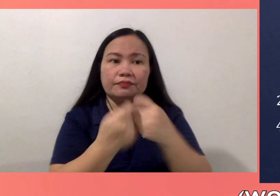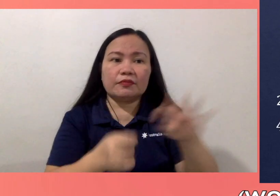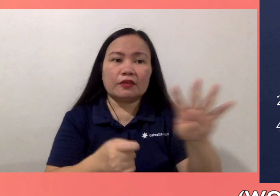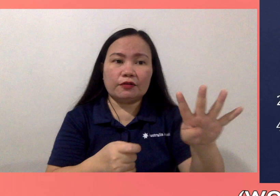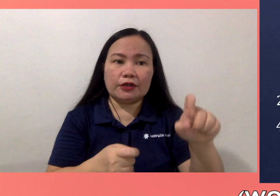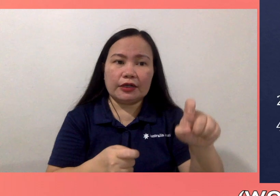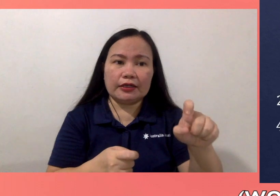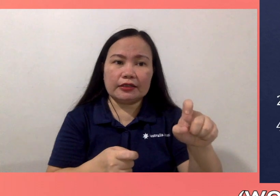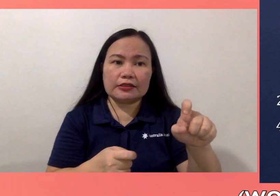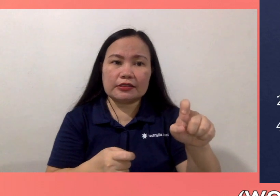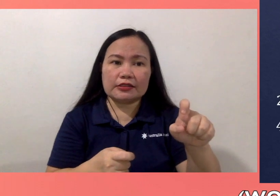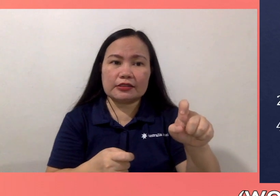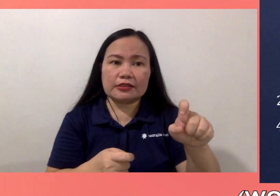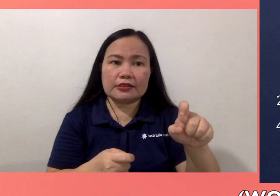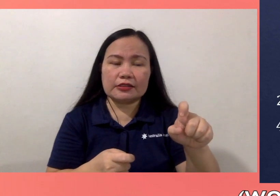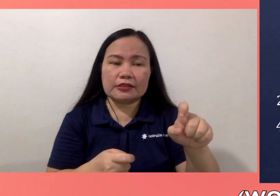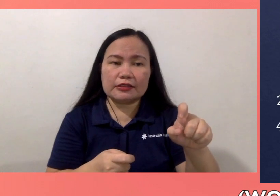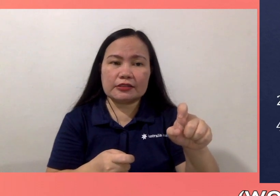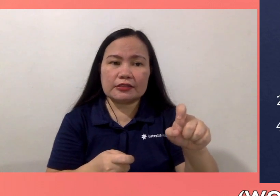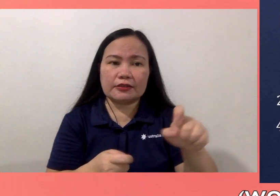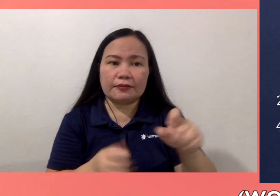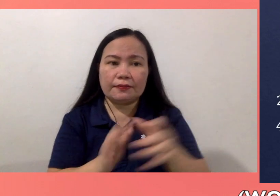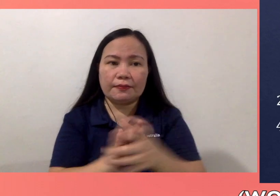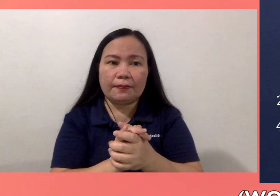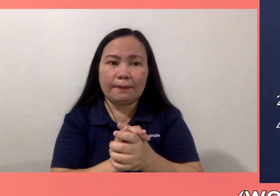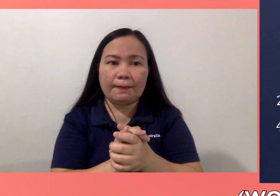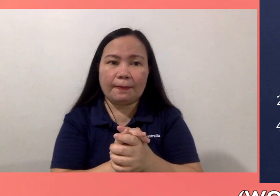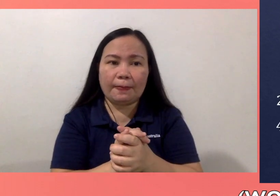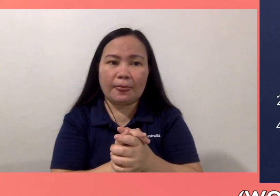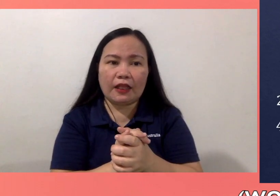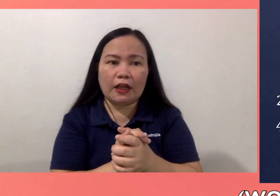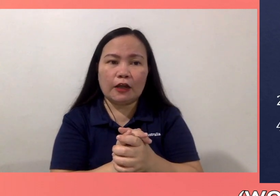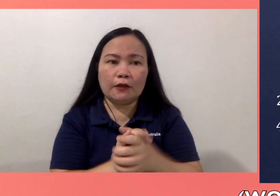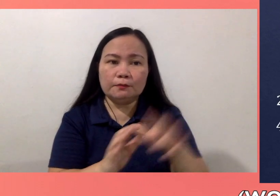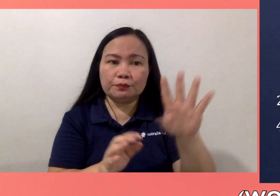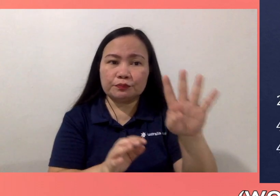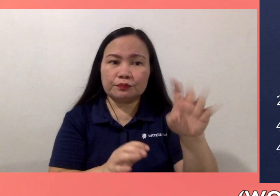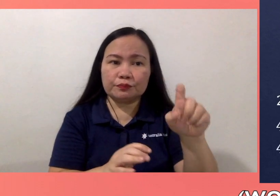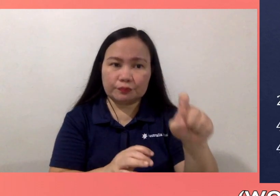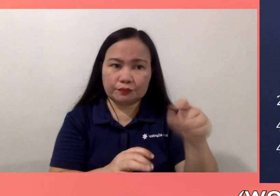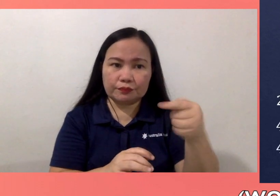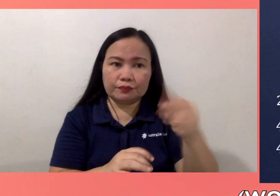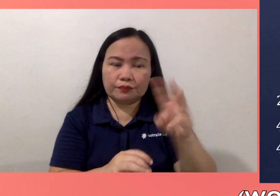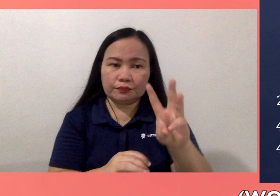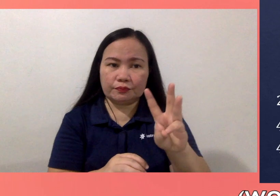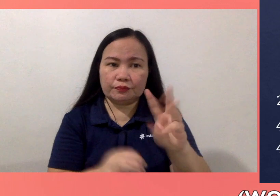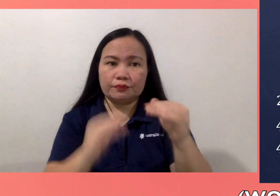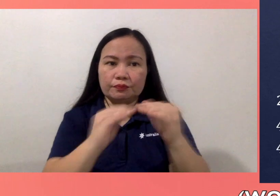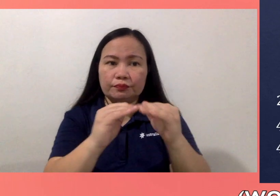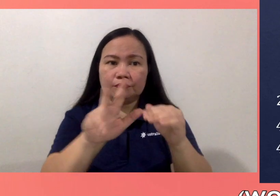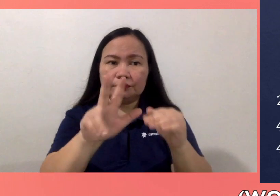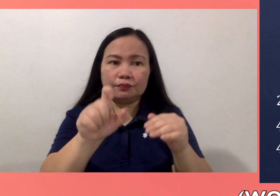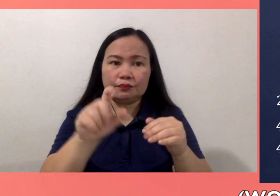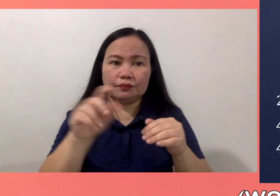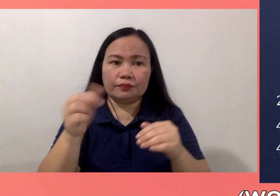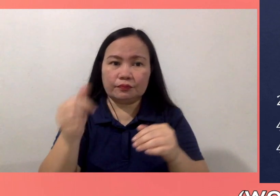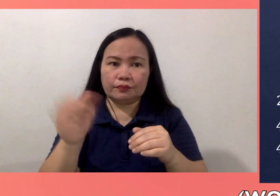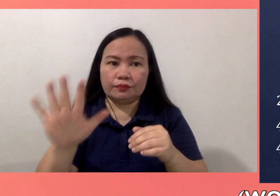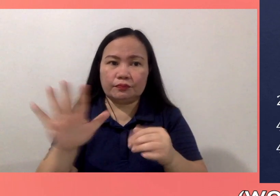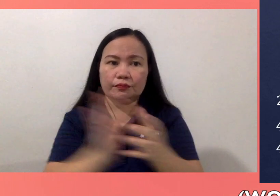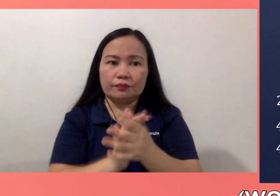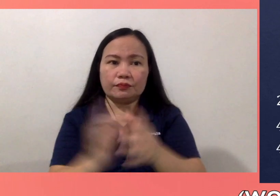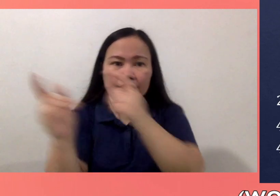3 minus 3, that is negative 6, is equal to 3x plus 5. Lipat natin si 3x sa left side.